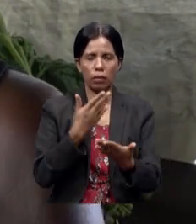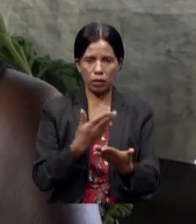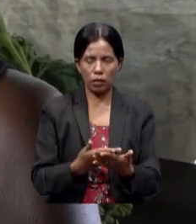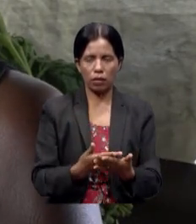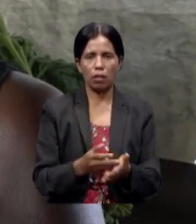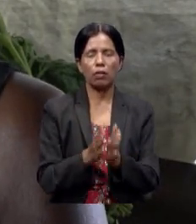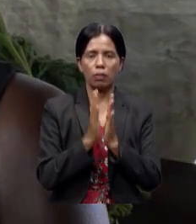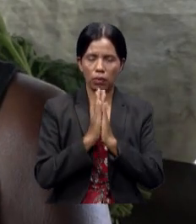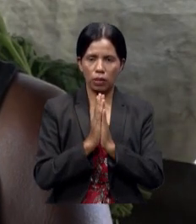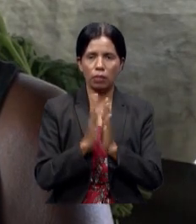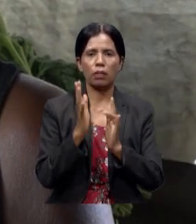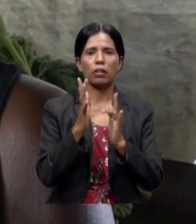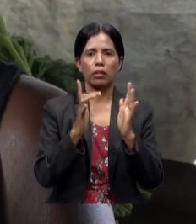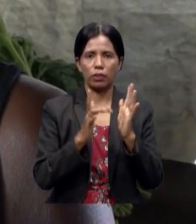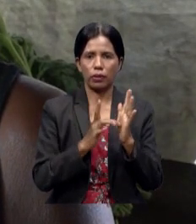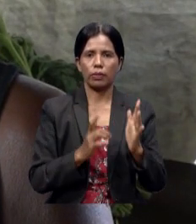ju.